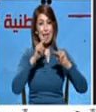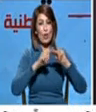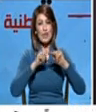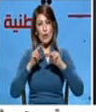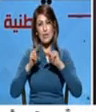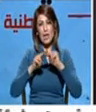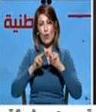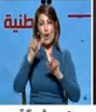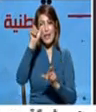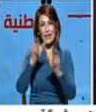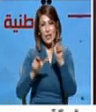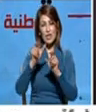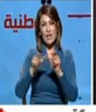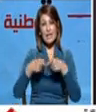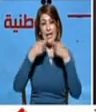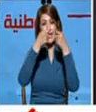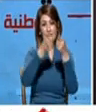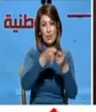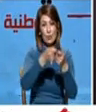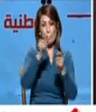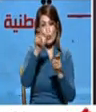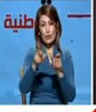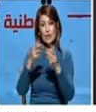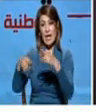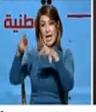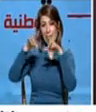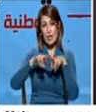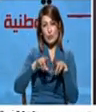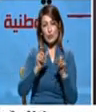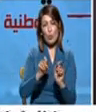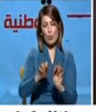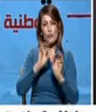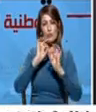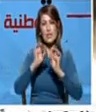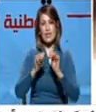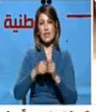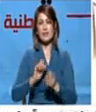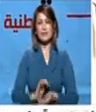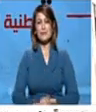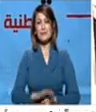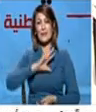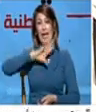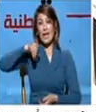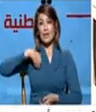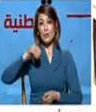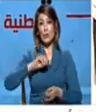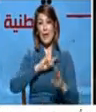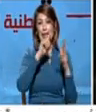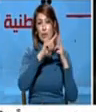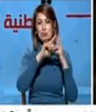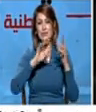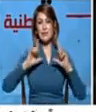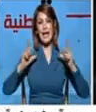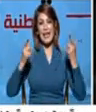للمنتفع ان شاء الله بتمشي المنحى ال المعني بالامر المستفيد اخيرا اللجنه الاحاطه